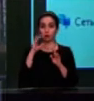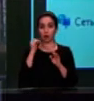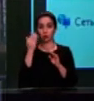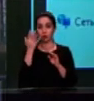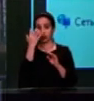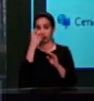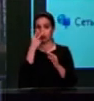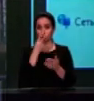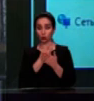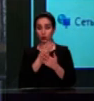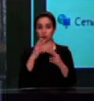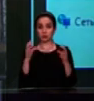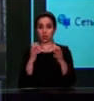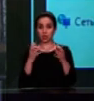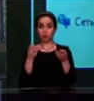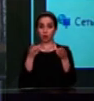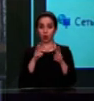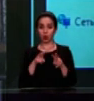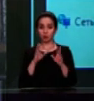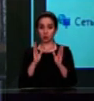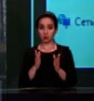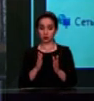rasm ko'rinishida, demak, saqlab olamiz.